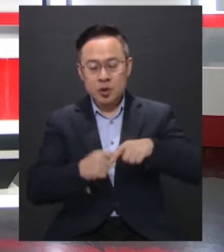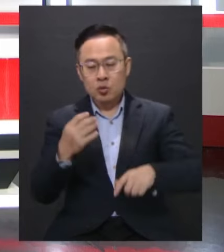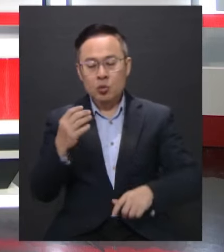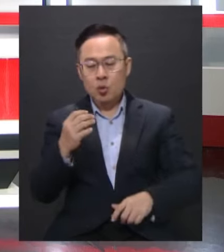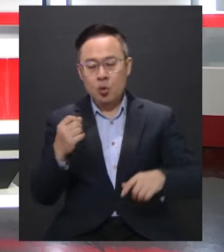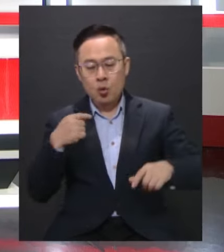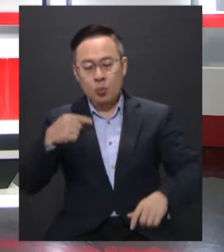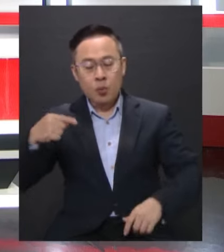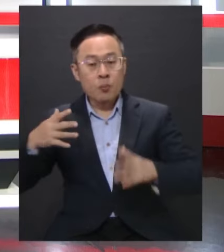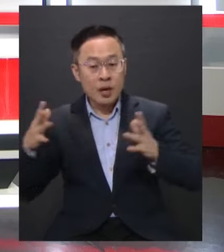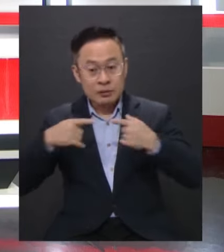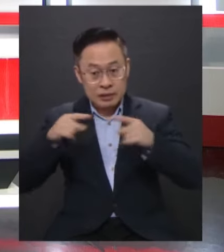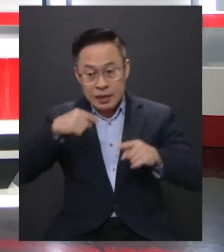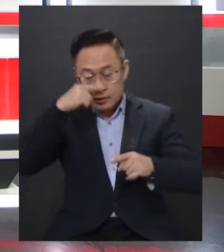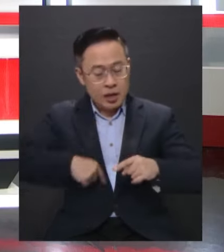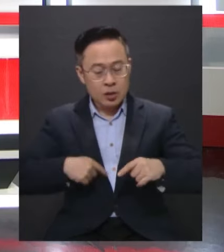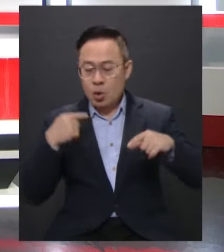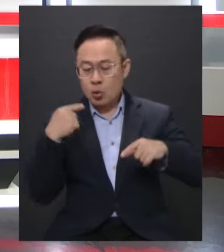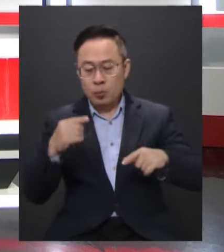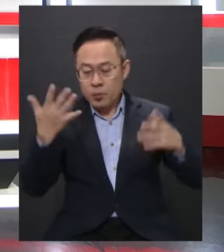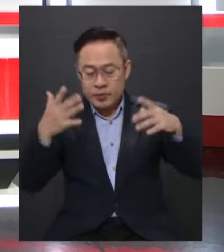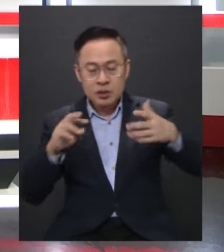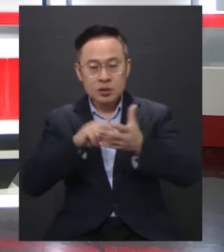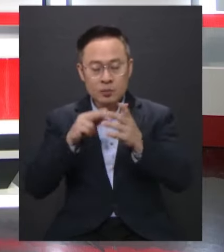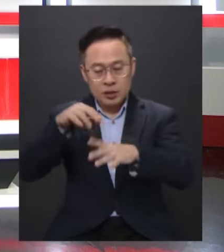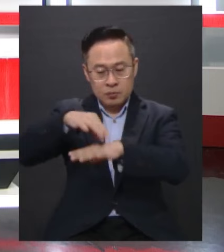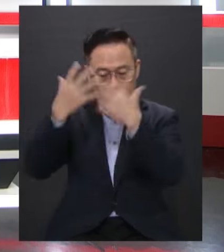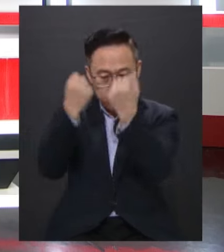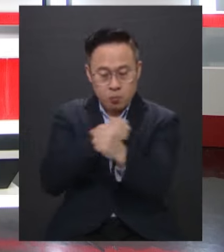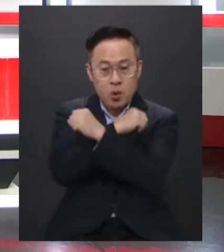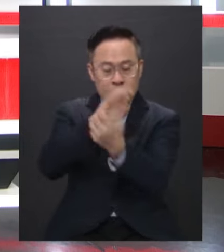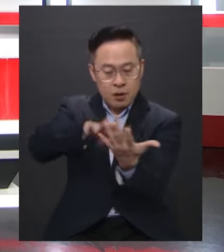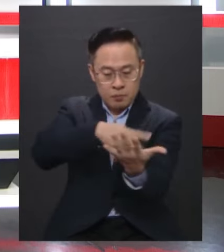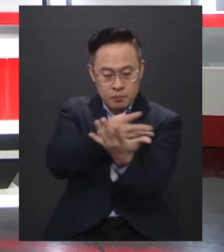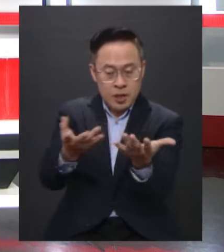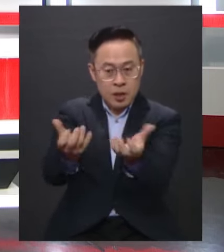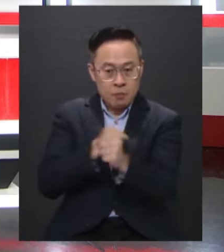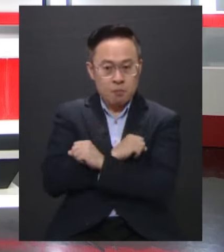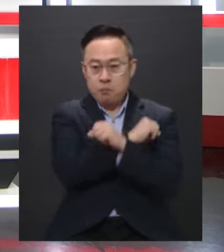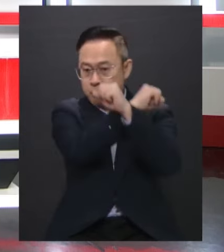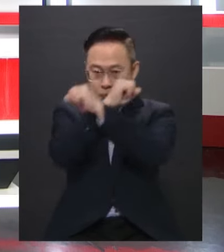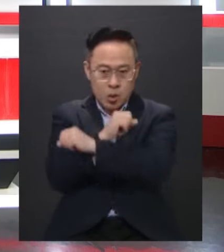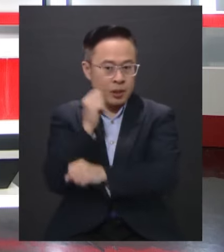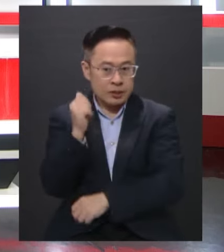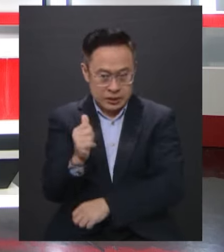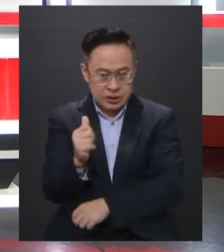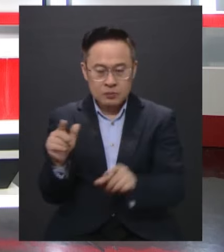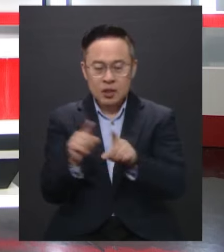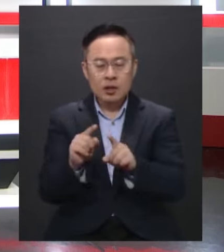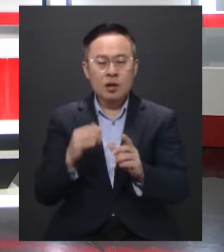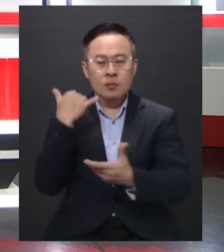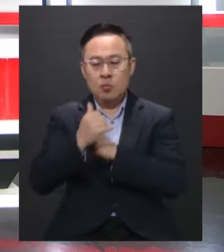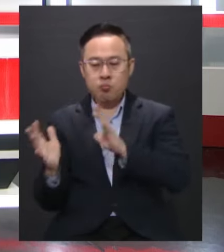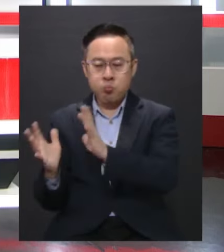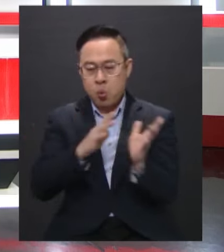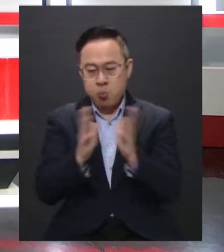ถ้าต้องชื่นชมนอกจากจะทุกตำแหน่งแล้วเนี่ยเกมรับของเราทำได้ค่อนข้างดียืนกันเป็นระ